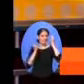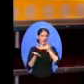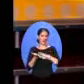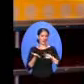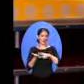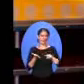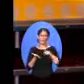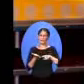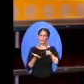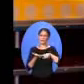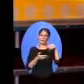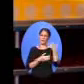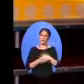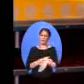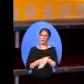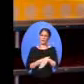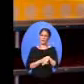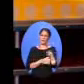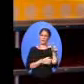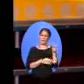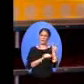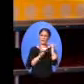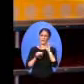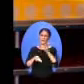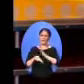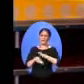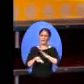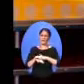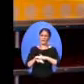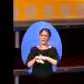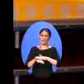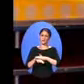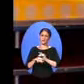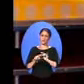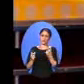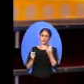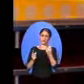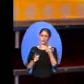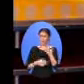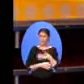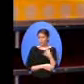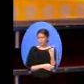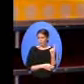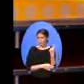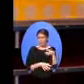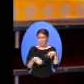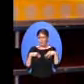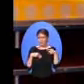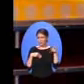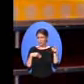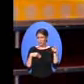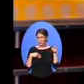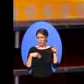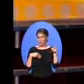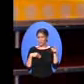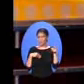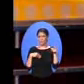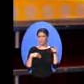בחודשים האחרונים הוא עבר לתפקיד אחר, מרצונו, בהסכמתו,